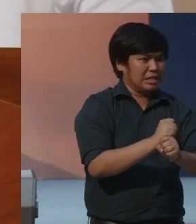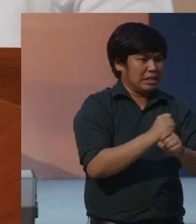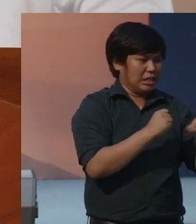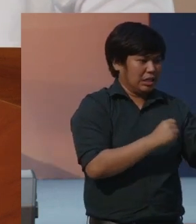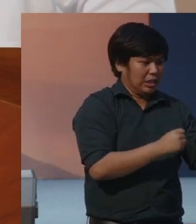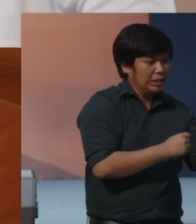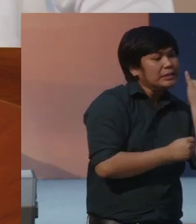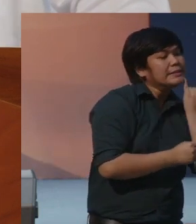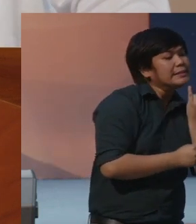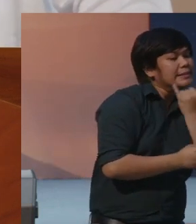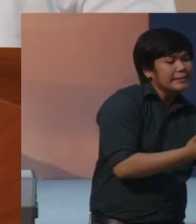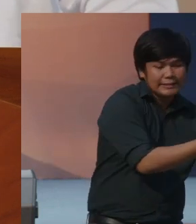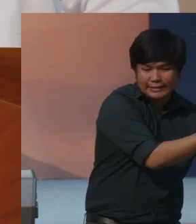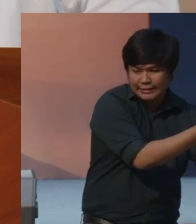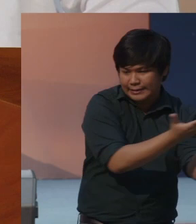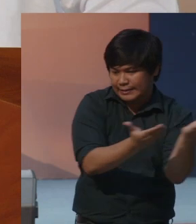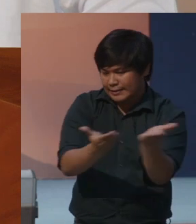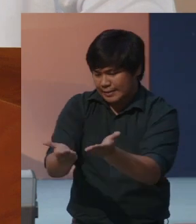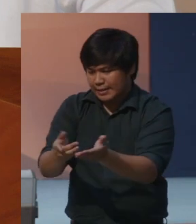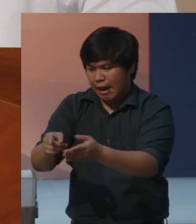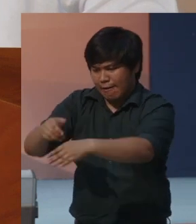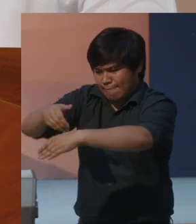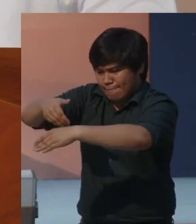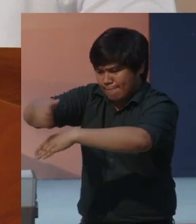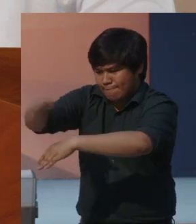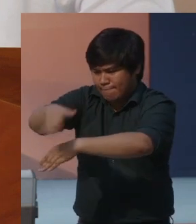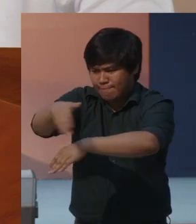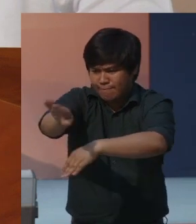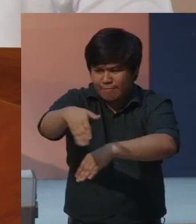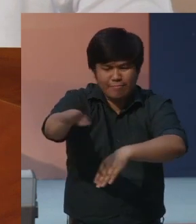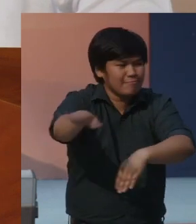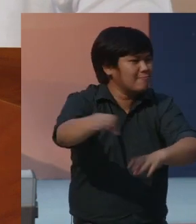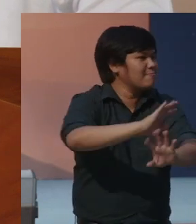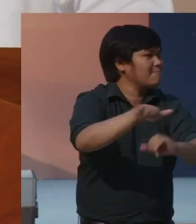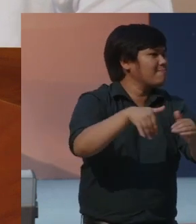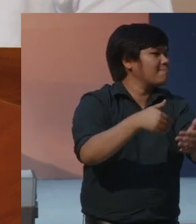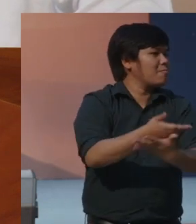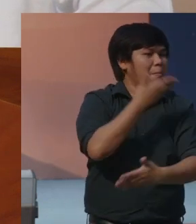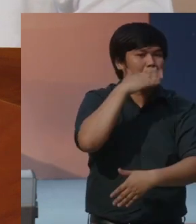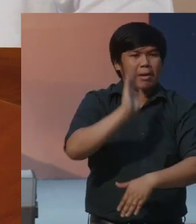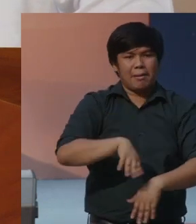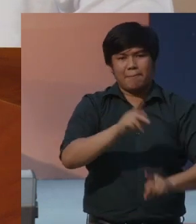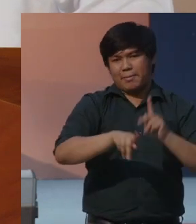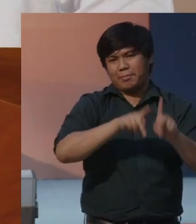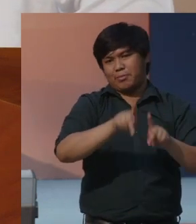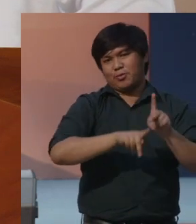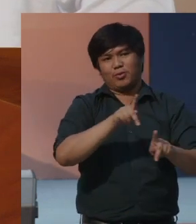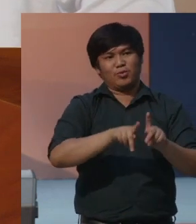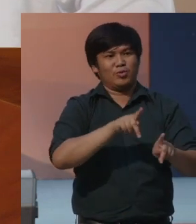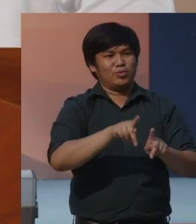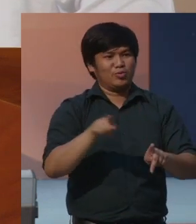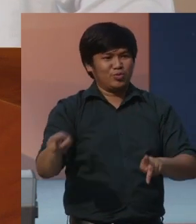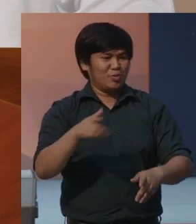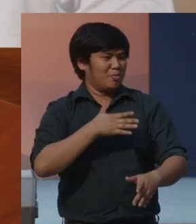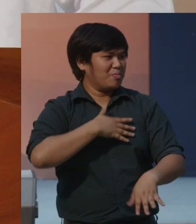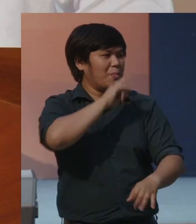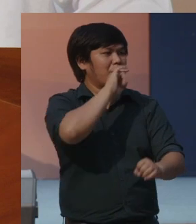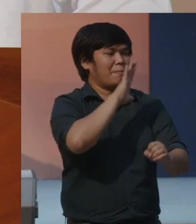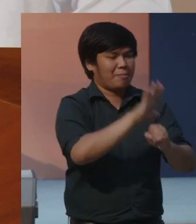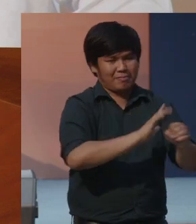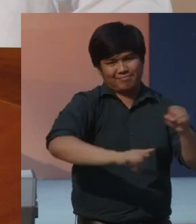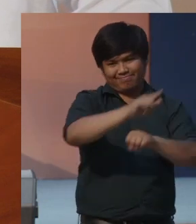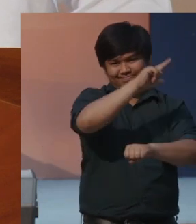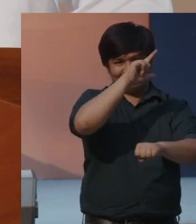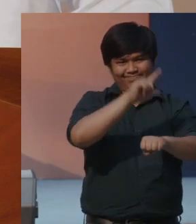niya sinabi, aalisin ko na ang mga bayang ito sa lugar ng aking lupang pangako. So,